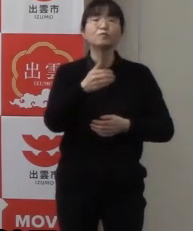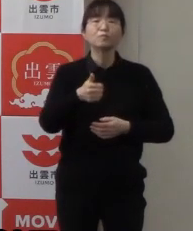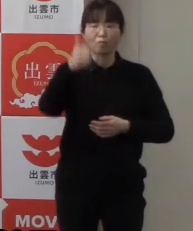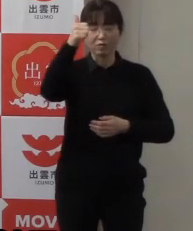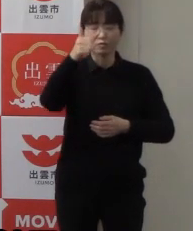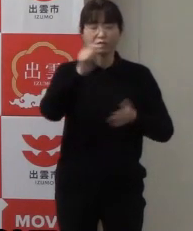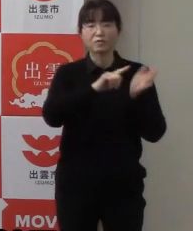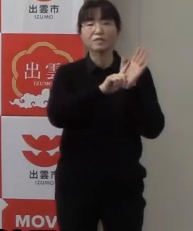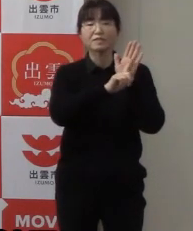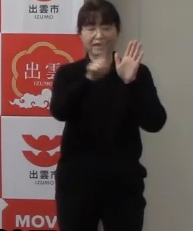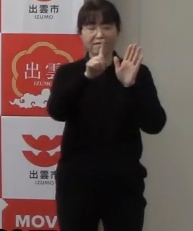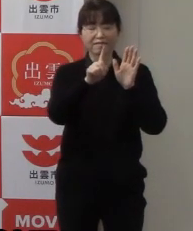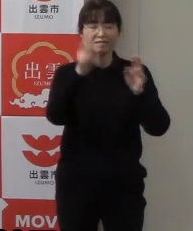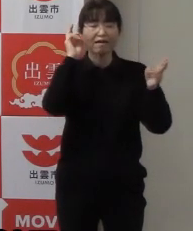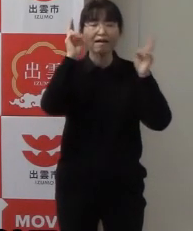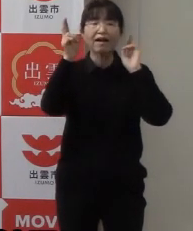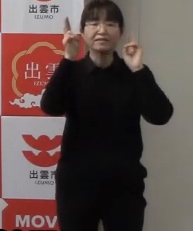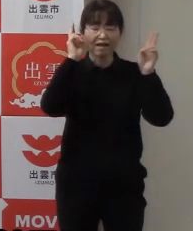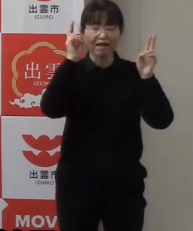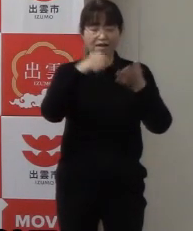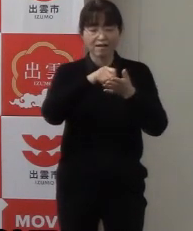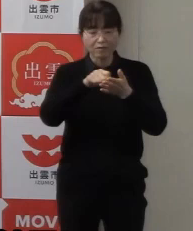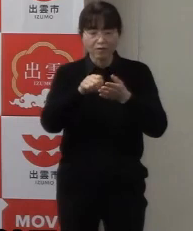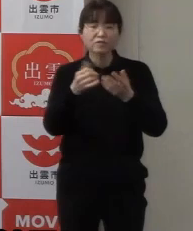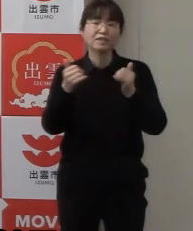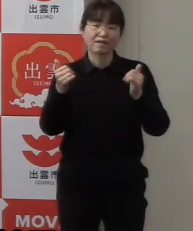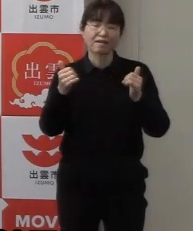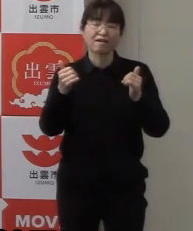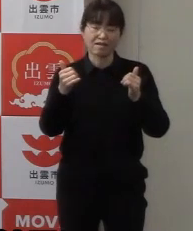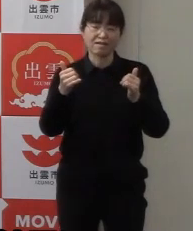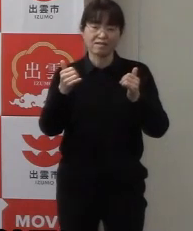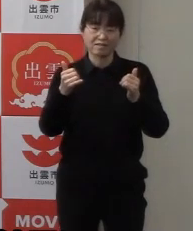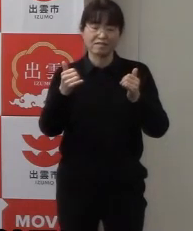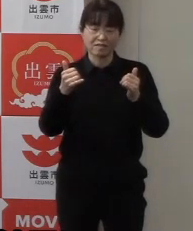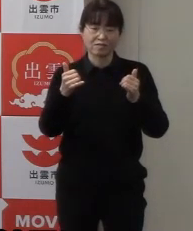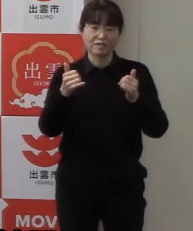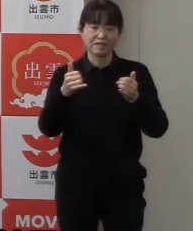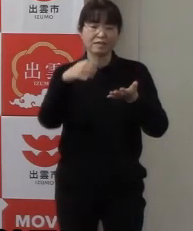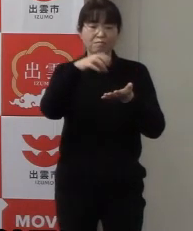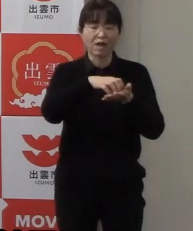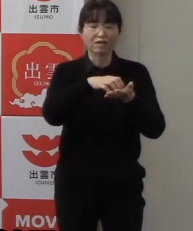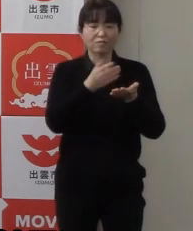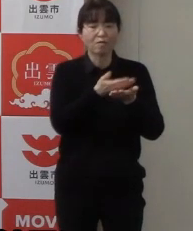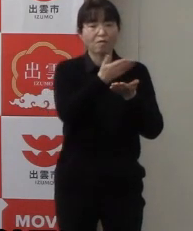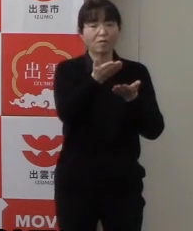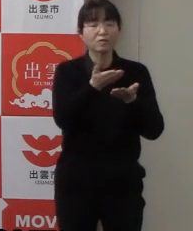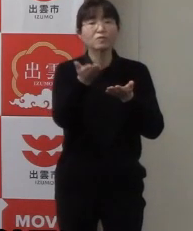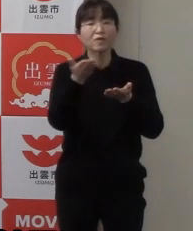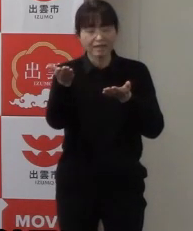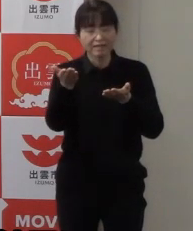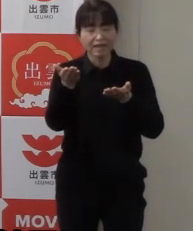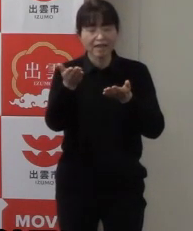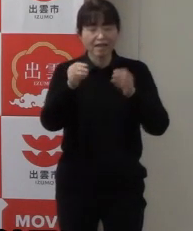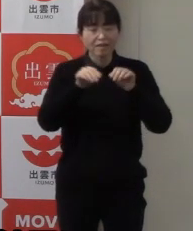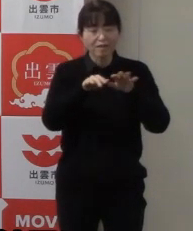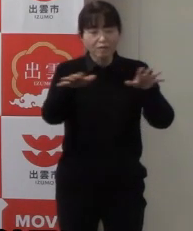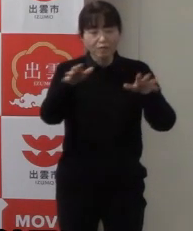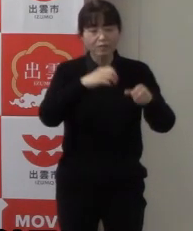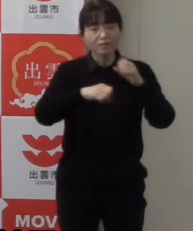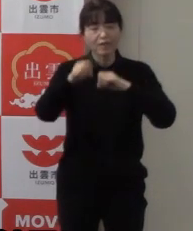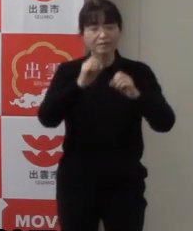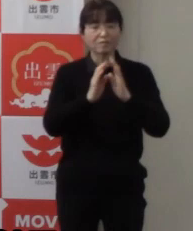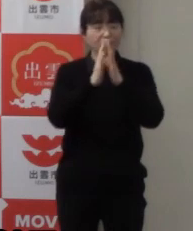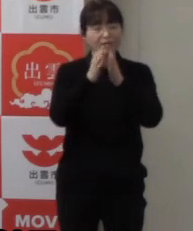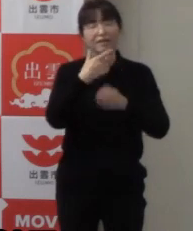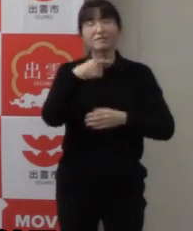業の皆さん方にのところにですね、お届けして、また啓発活動してもらえればという